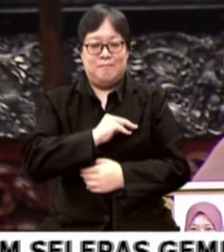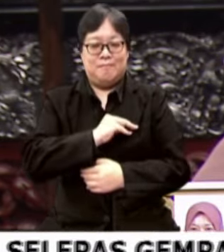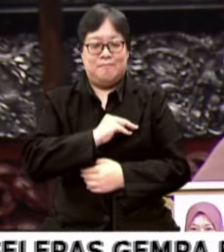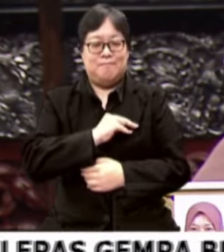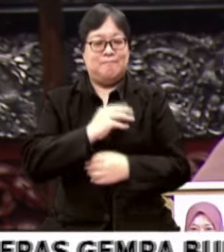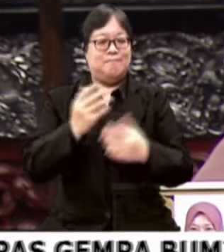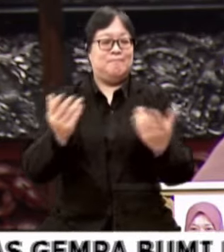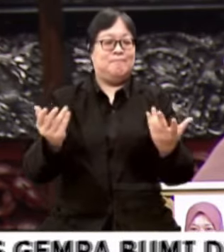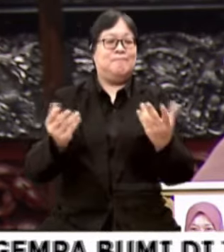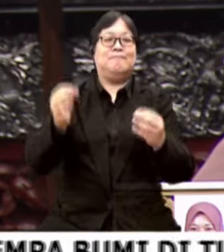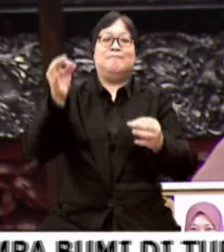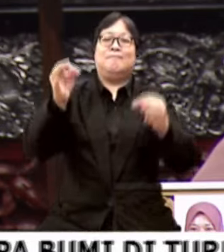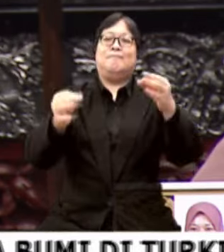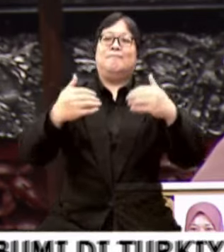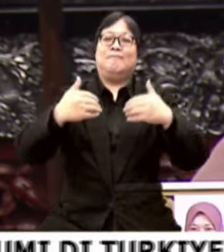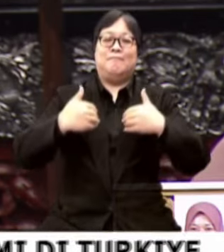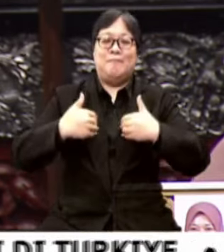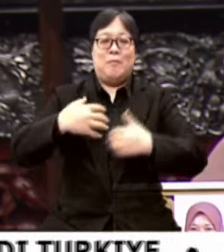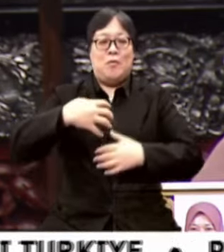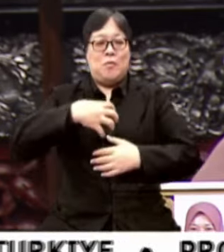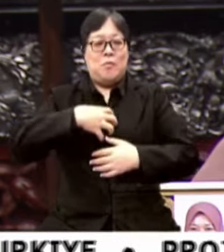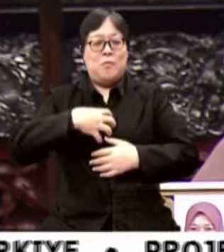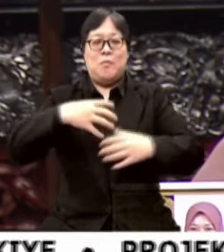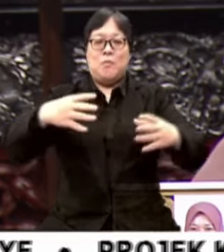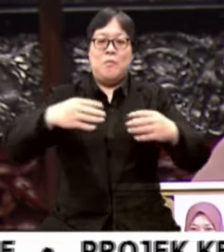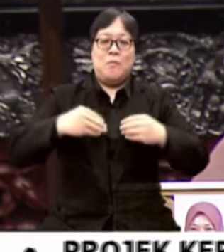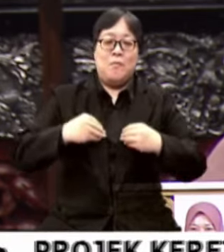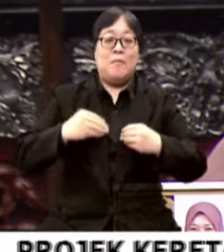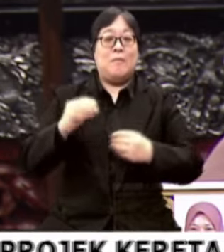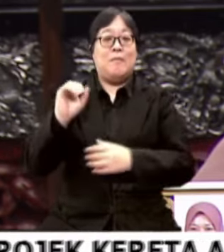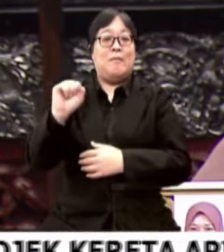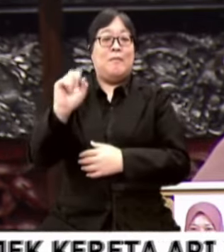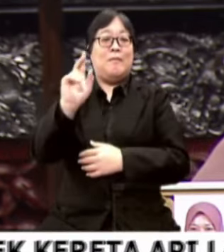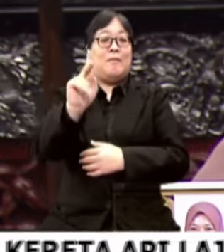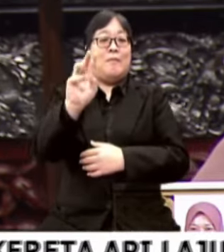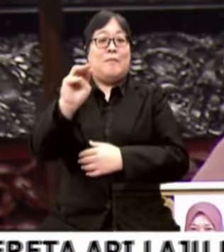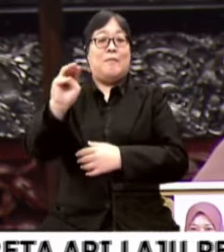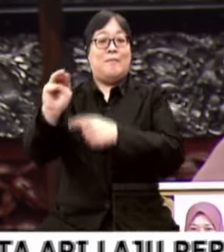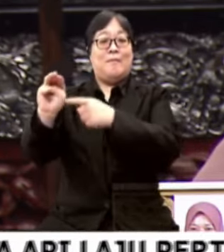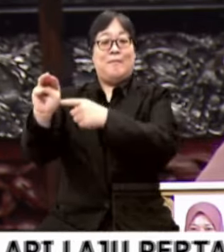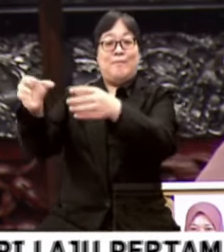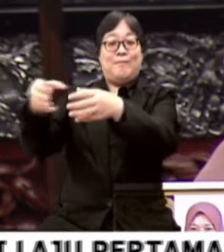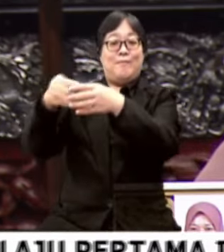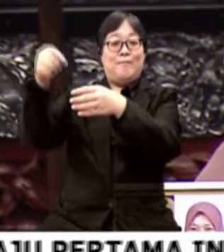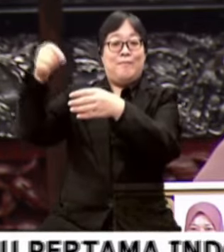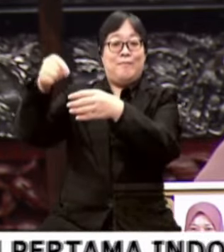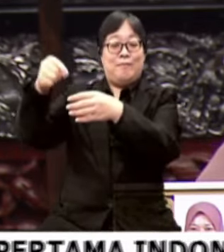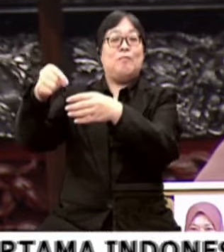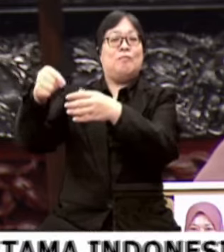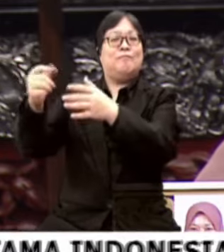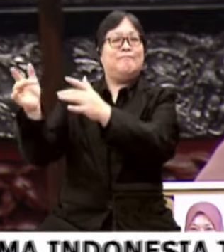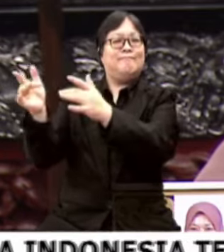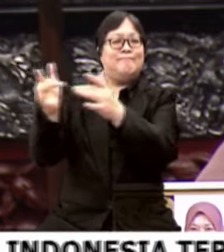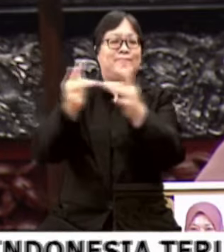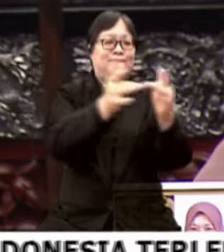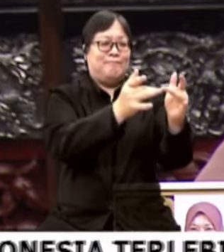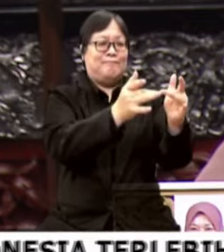kalau sekiranya ada aduan yang diterima Maka phscmm itulah badan yang akan berhubung